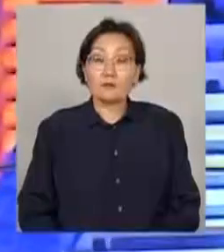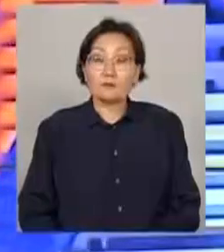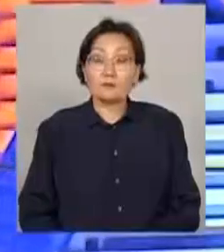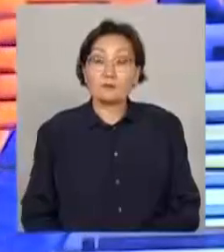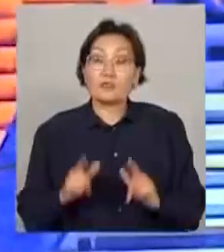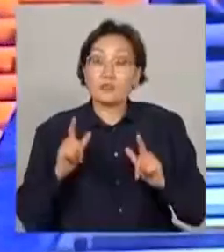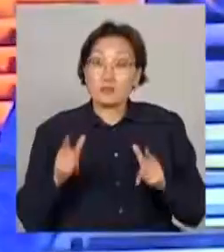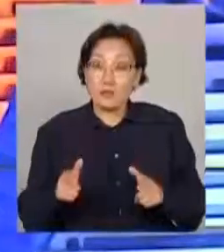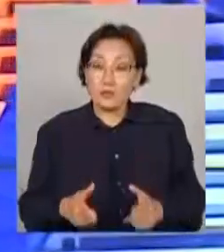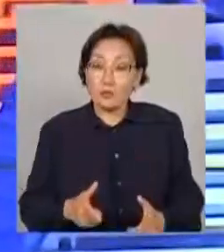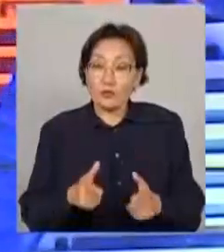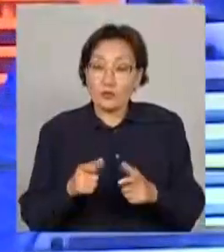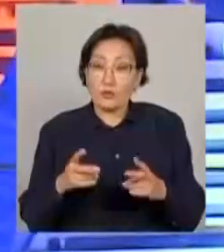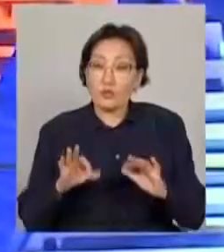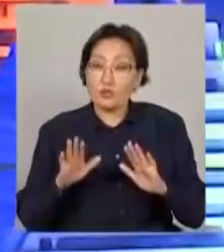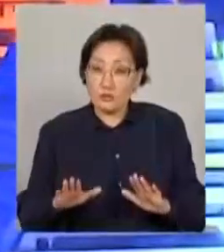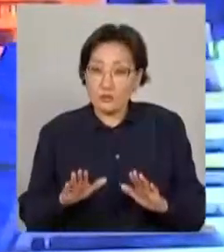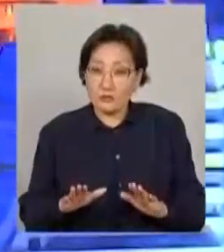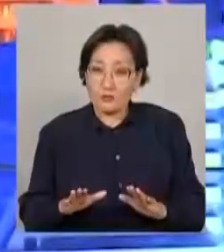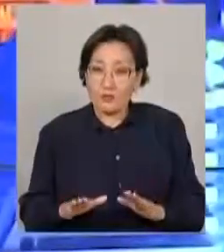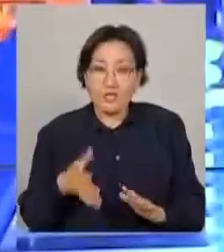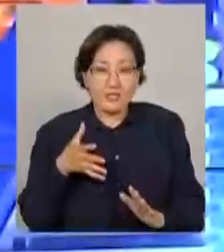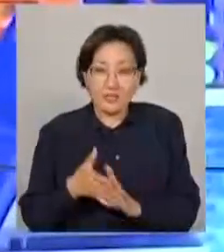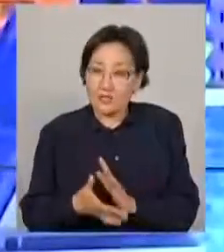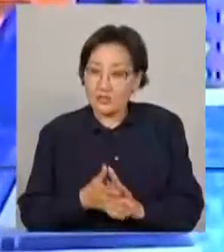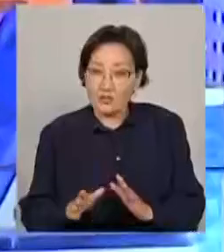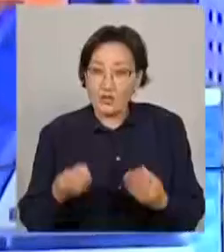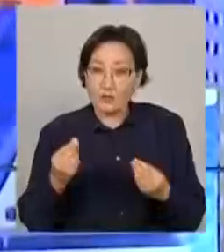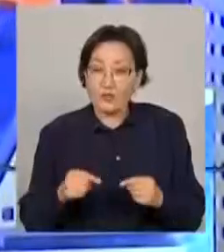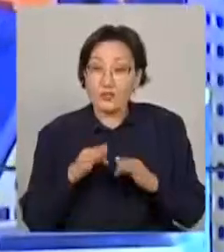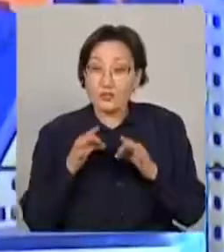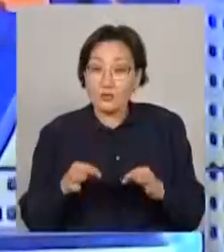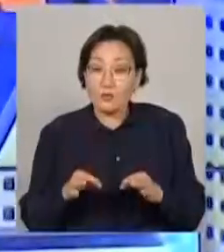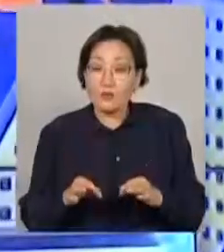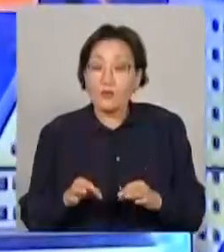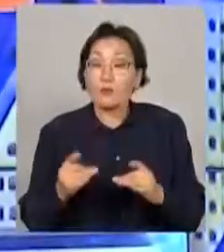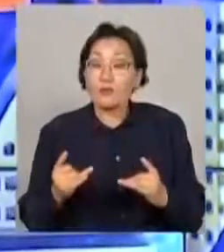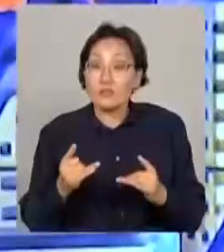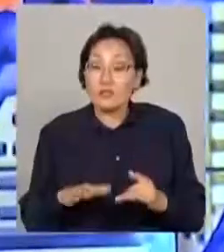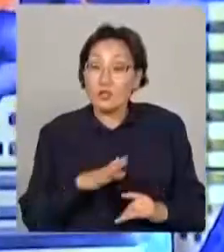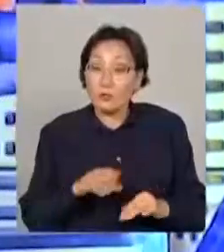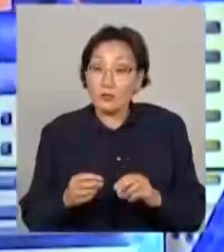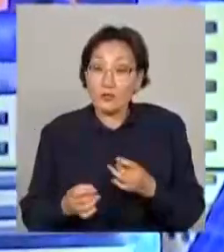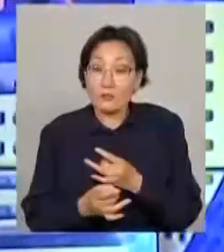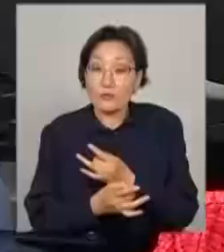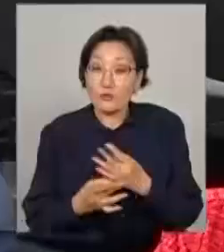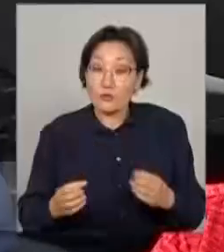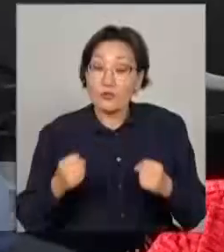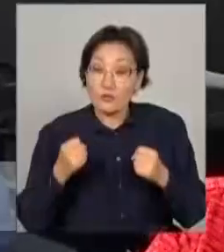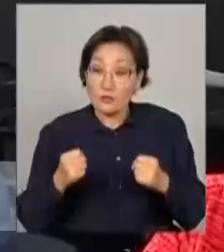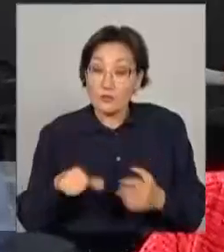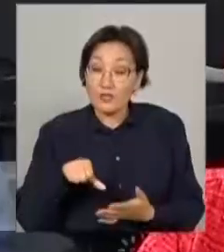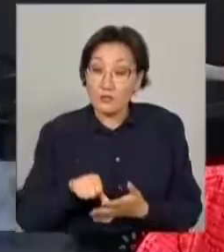согласен на расстрел но только не за растрату средств так заявил арсланбек мухамедиулы сегодня экс-министра культуры и спорта